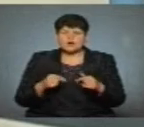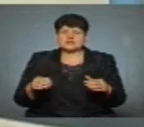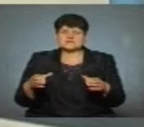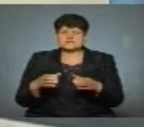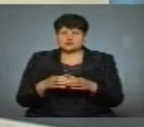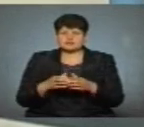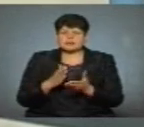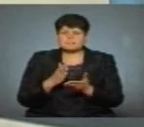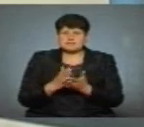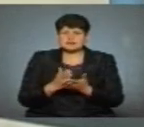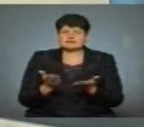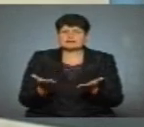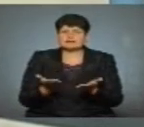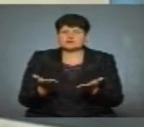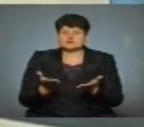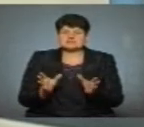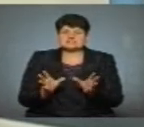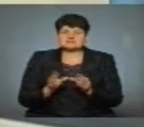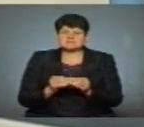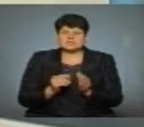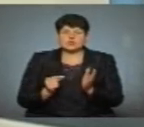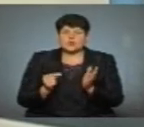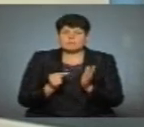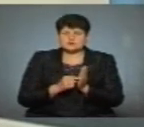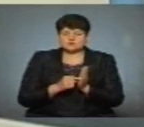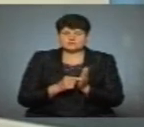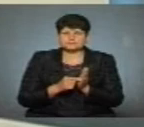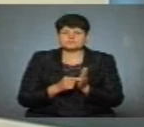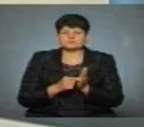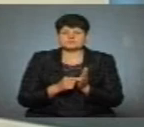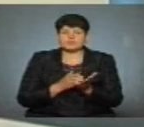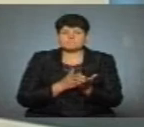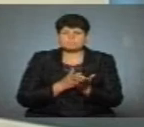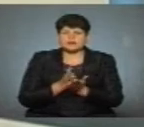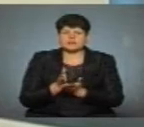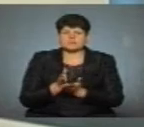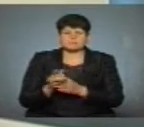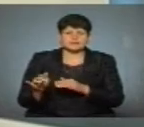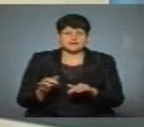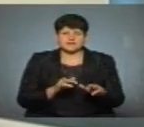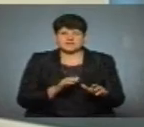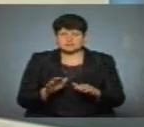організовуватися і мати якусь спільну мету і ціль прямими якимось діями.